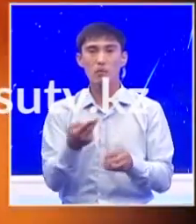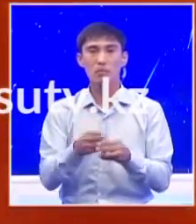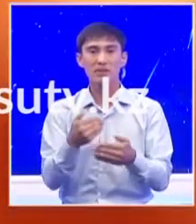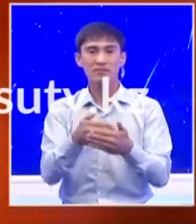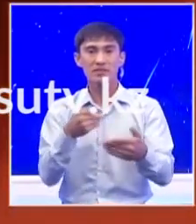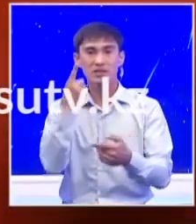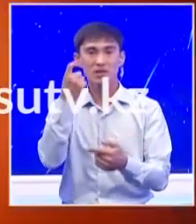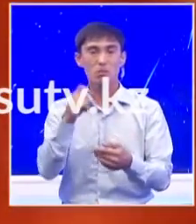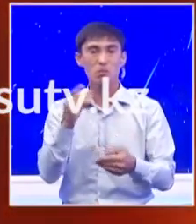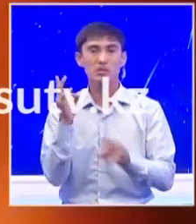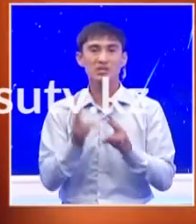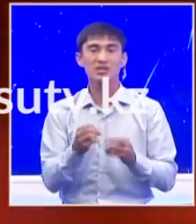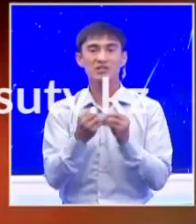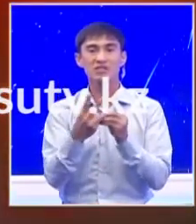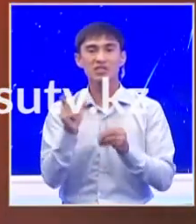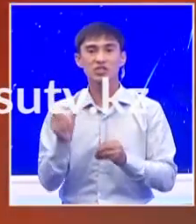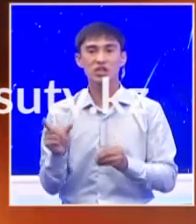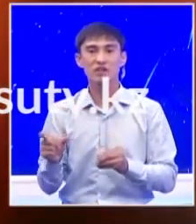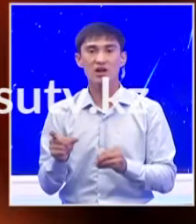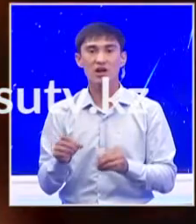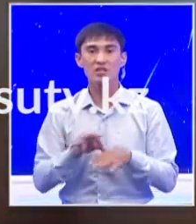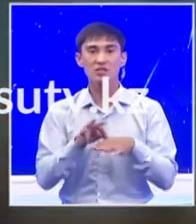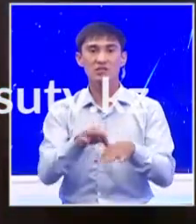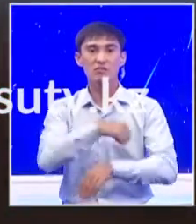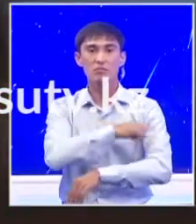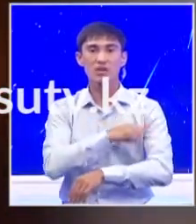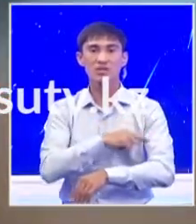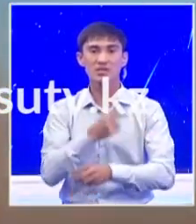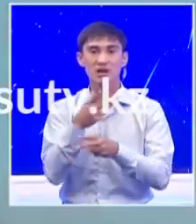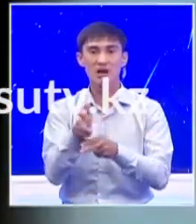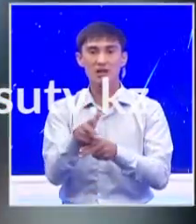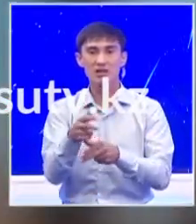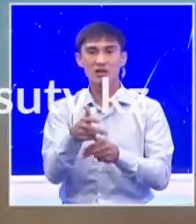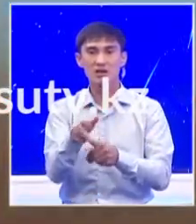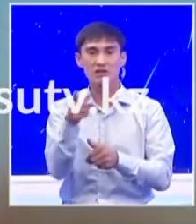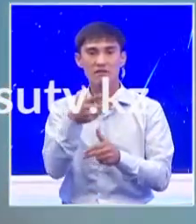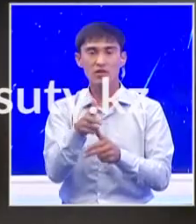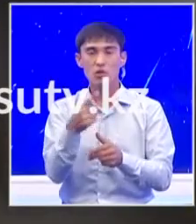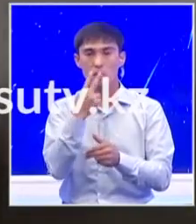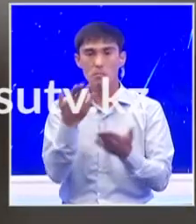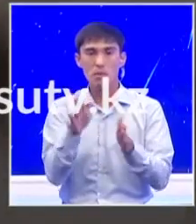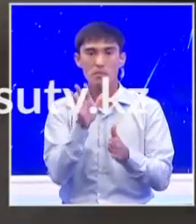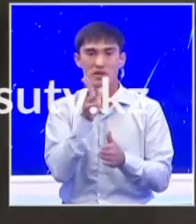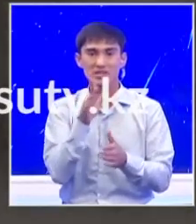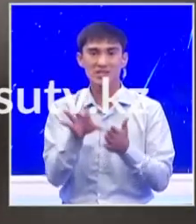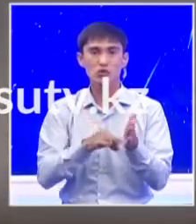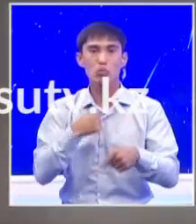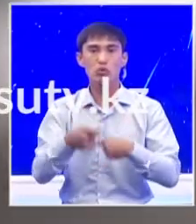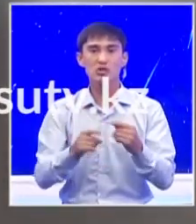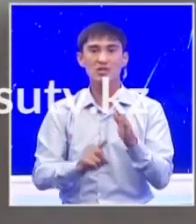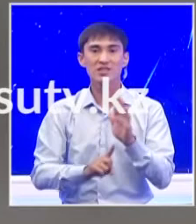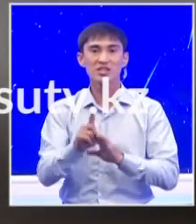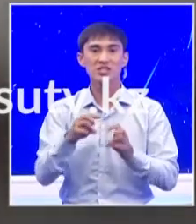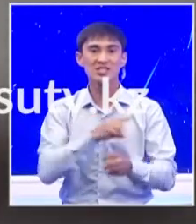данным, пострадало около 12 человек. Они доставлены в больницы. На кадрах любительского видео момент взрыва. Сразу после